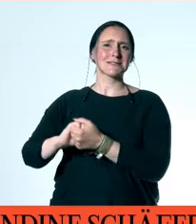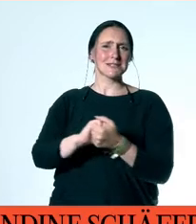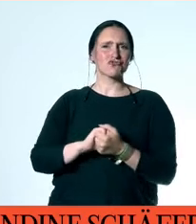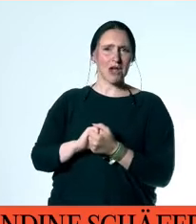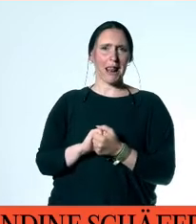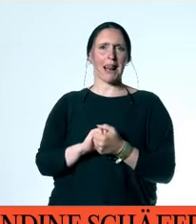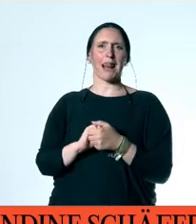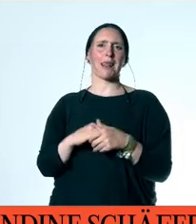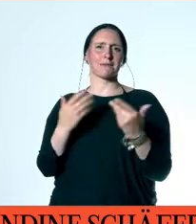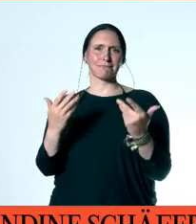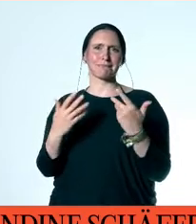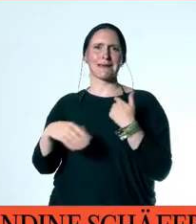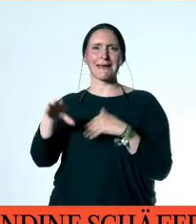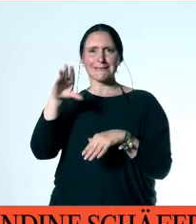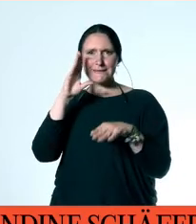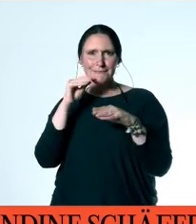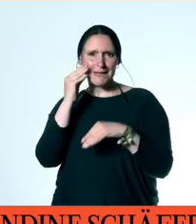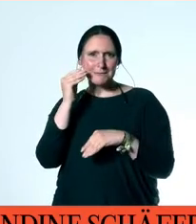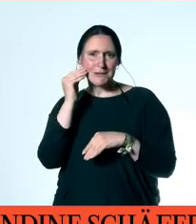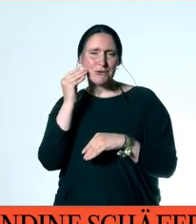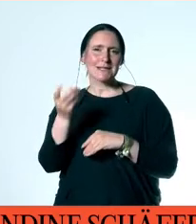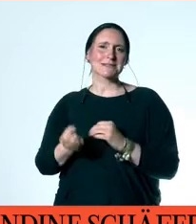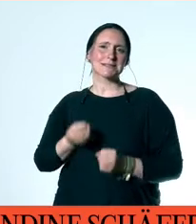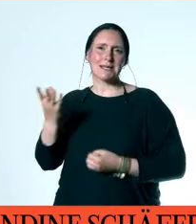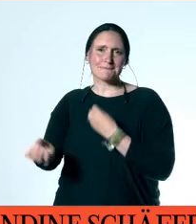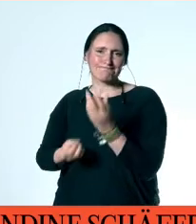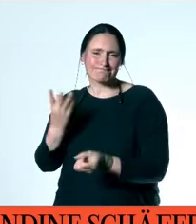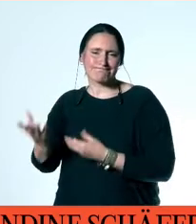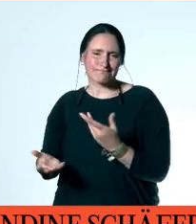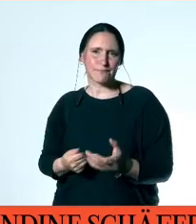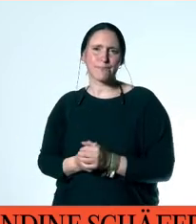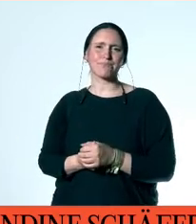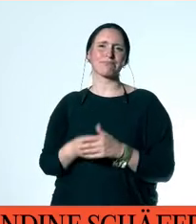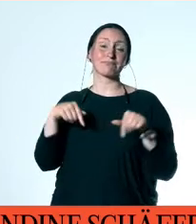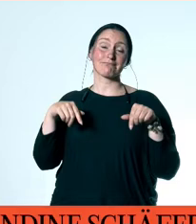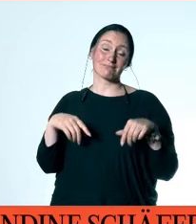Dass es eine Bereicherung für ihr Leben war, auch diese Erfahrung.